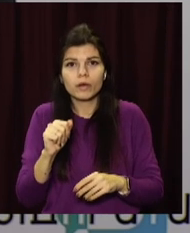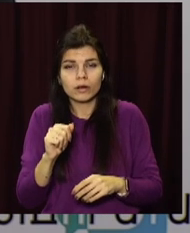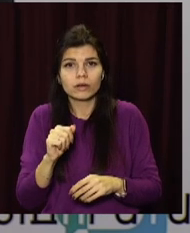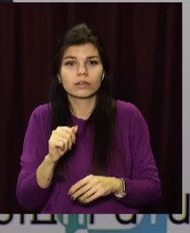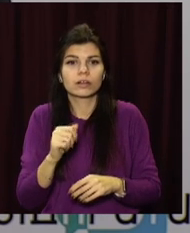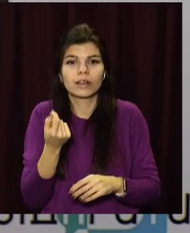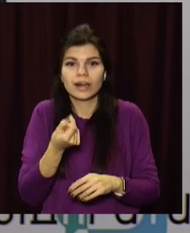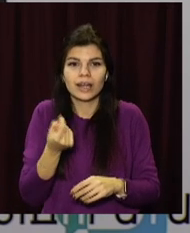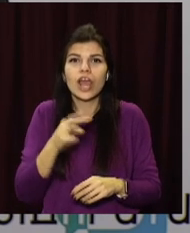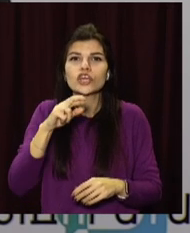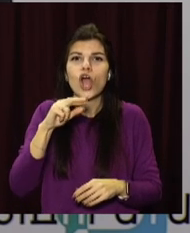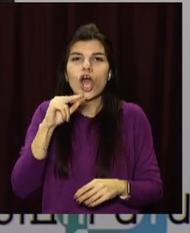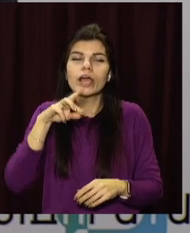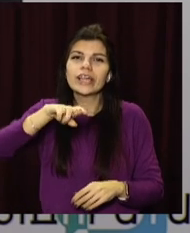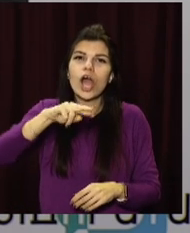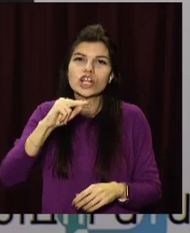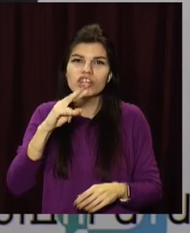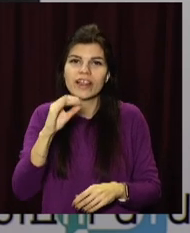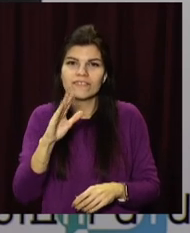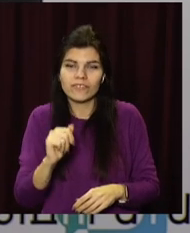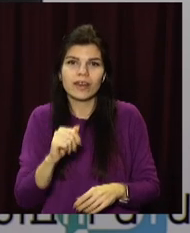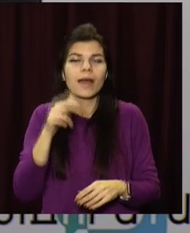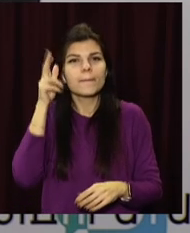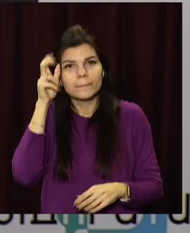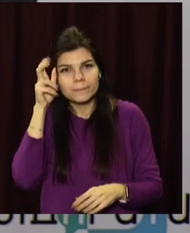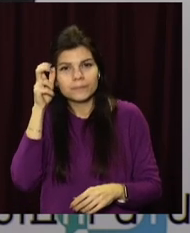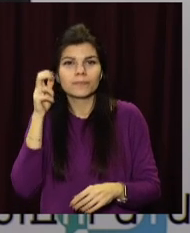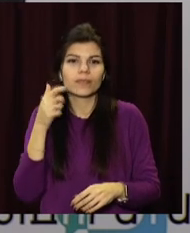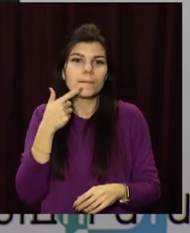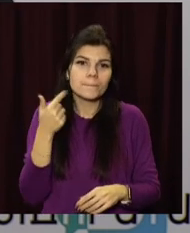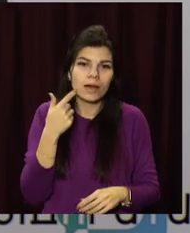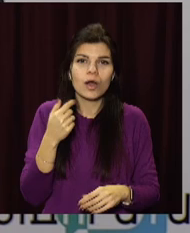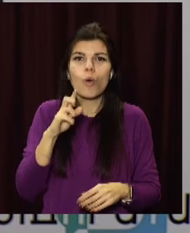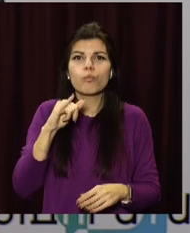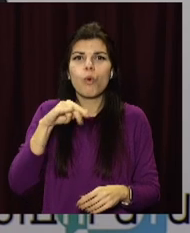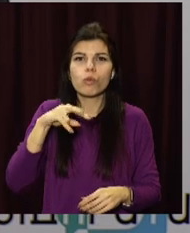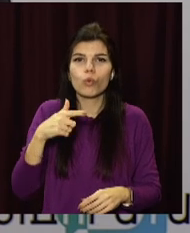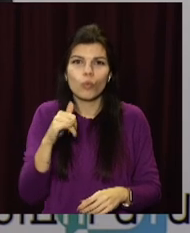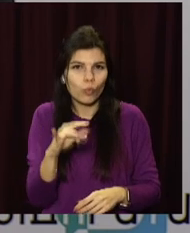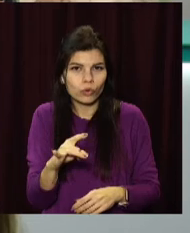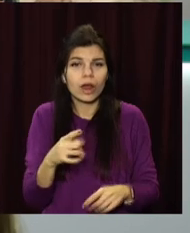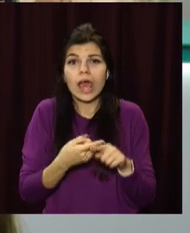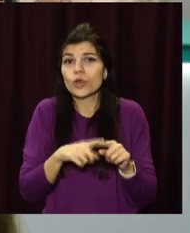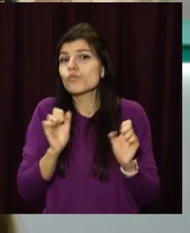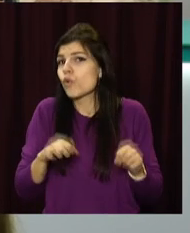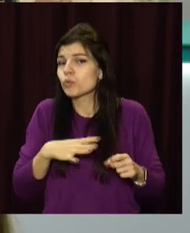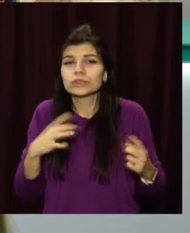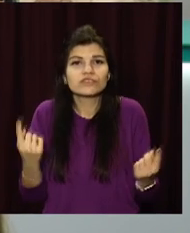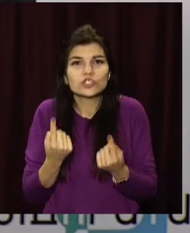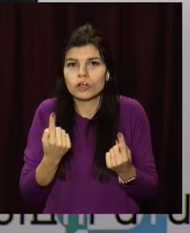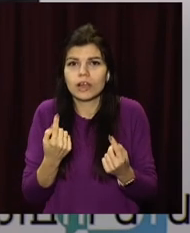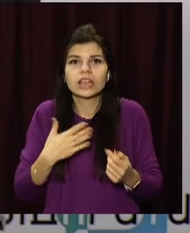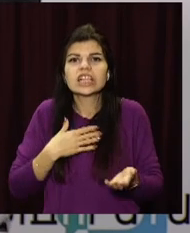крупи, там, ячневої крупи, меленої, гречаної, булгуру. Це може